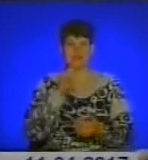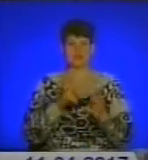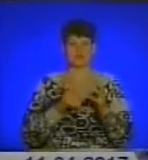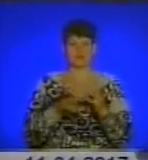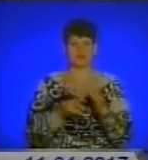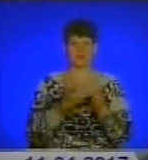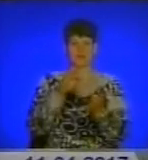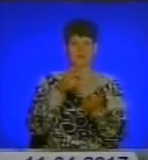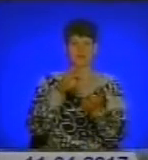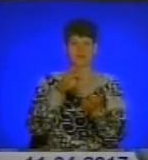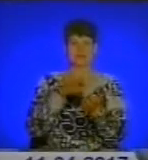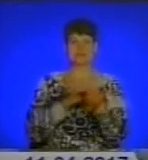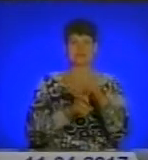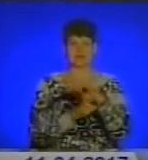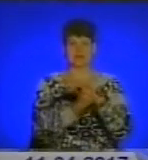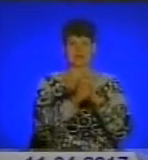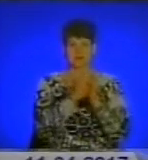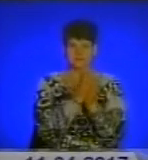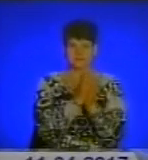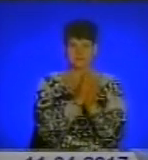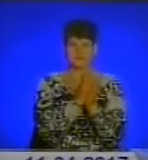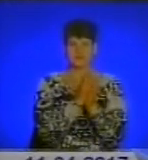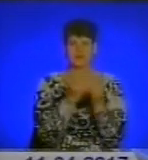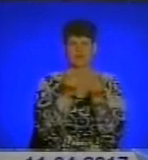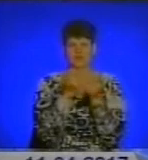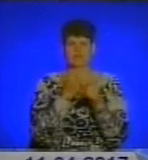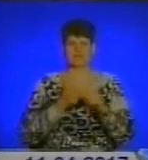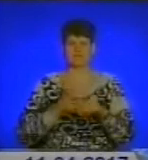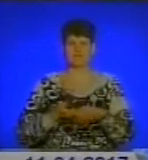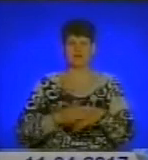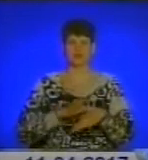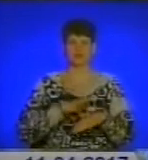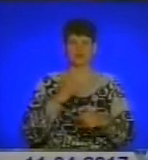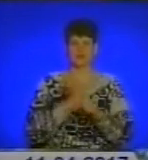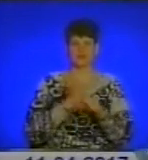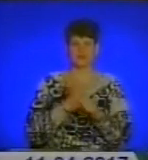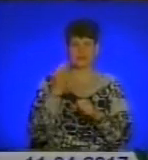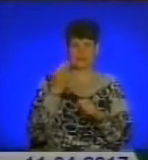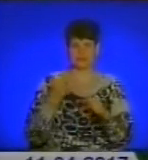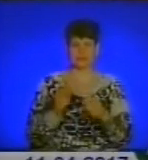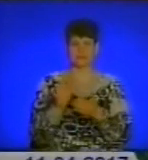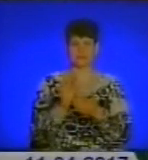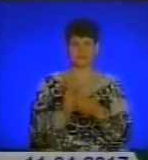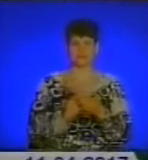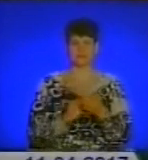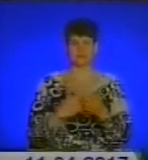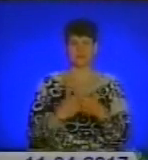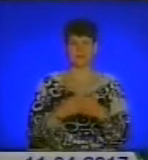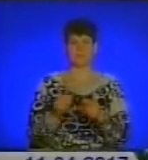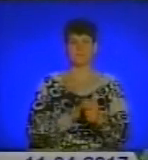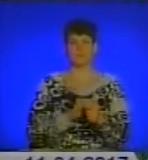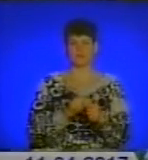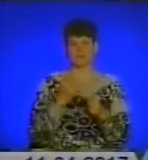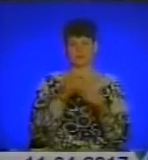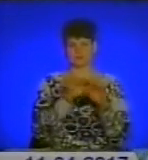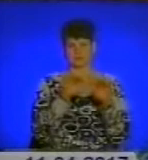церкву. І трошки важко було працювати, бо на картинах то пишеться просто на одному, ну, на полотні, ніби на одній